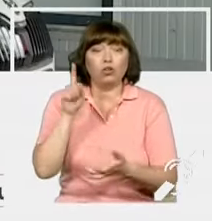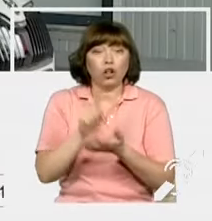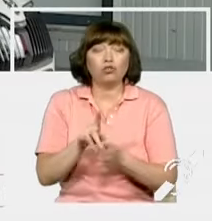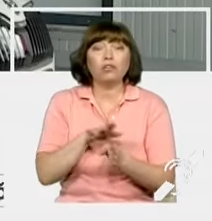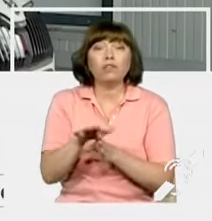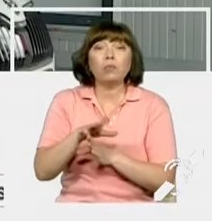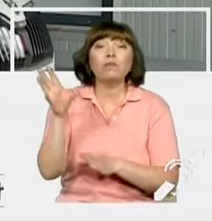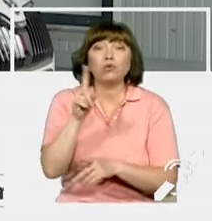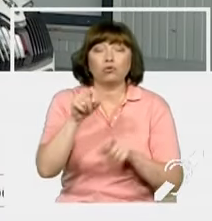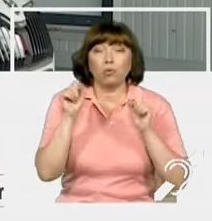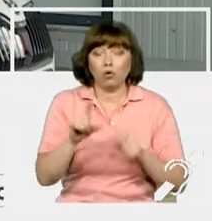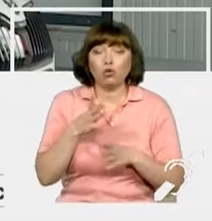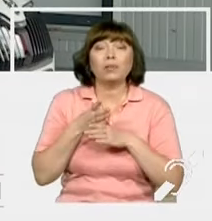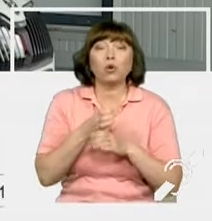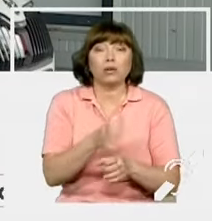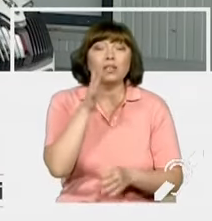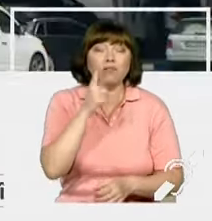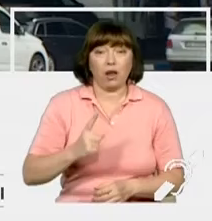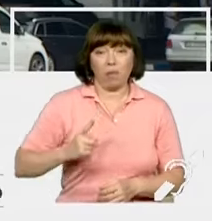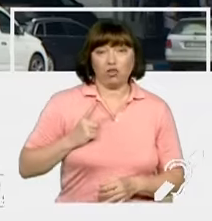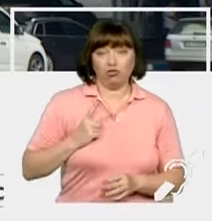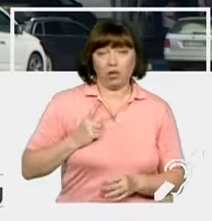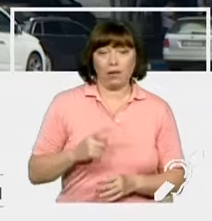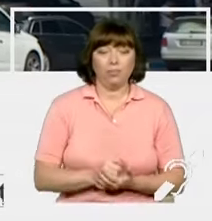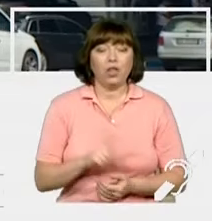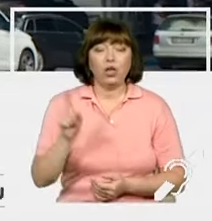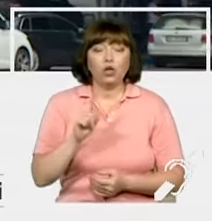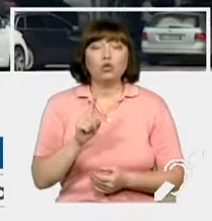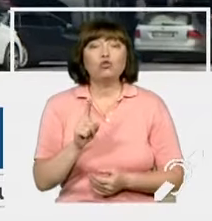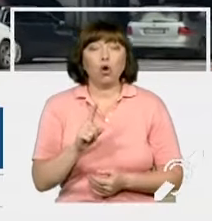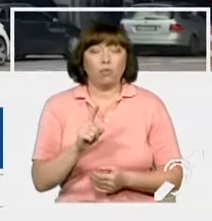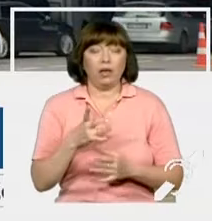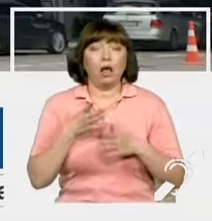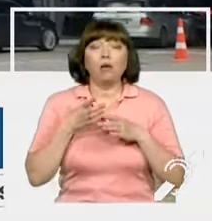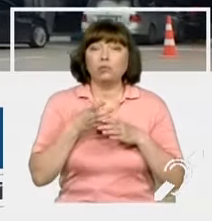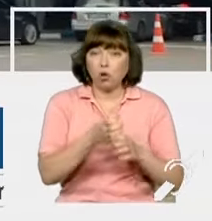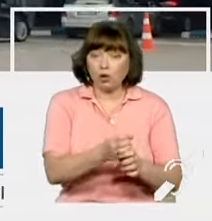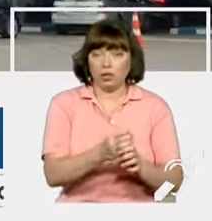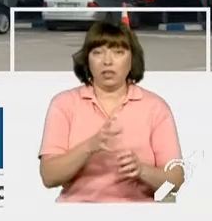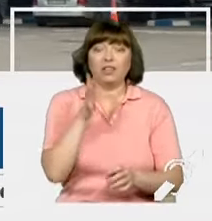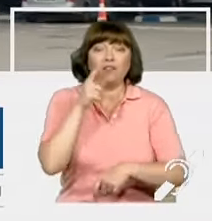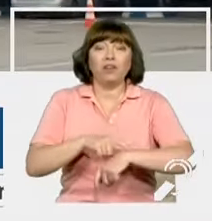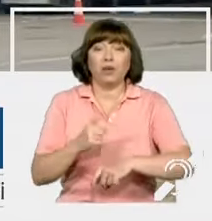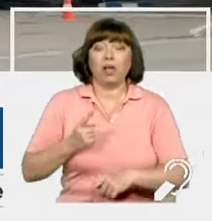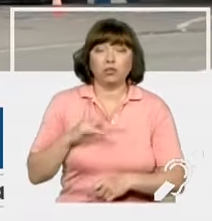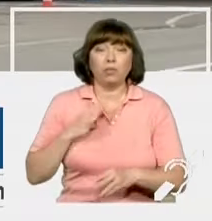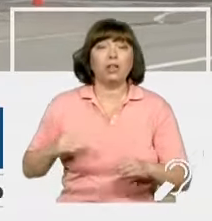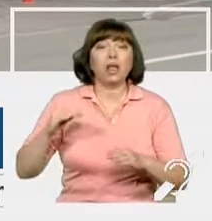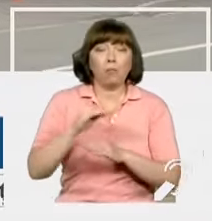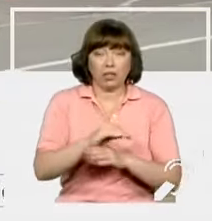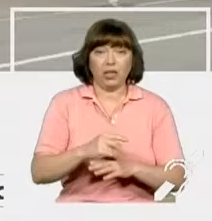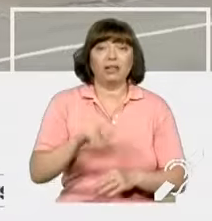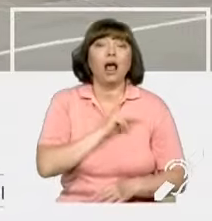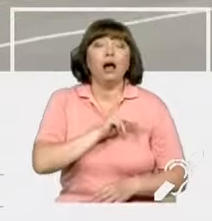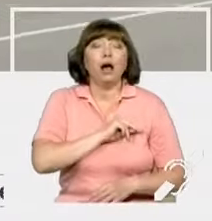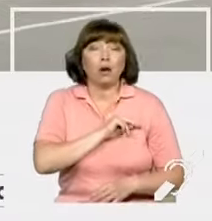tot ce pot pentru a reduce timpii de așteptare. Pentru a face față acestui flux sporit de trafic, a fost suplimentat numărul de vameși și